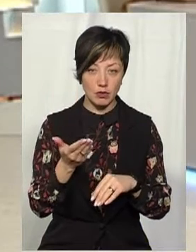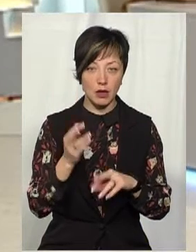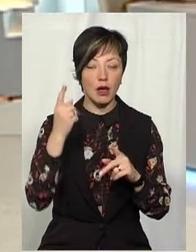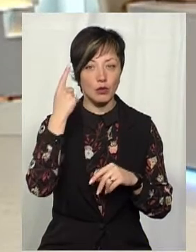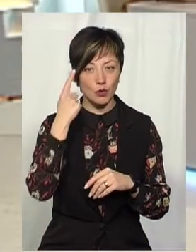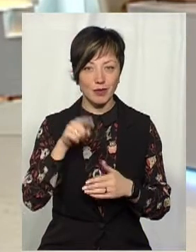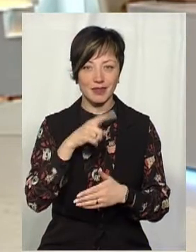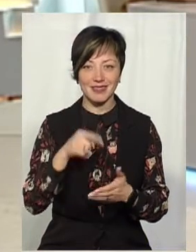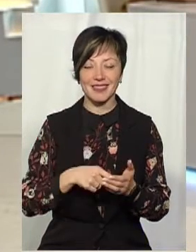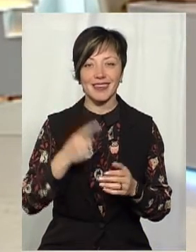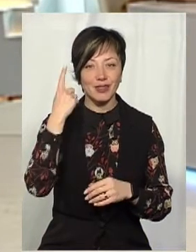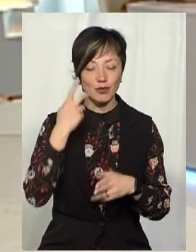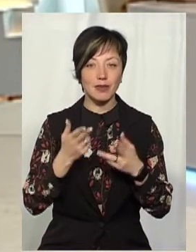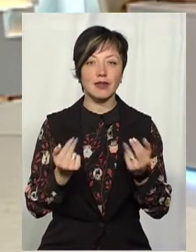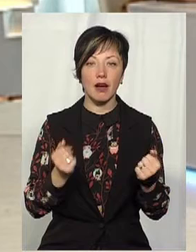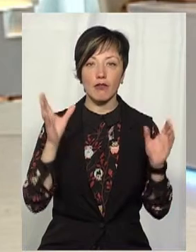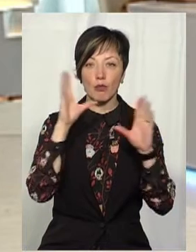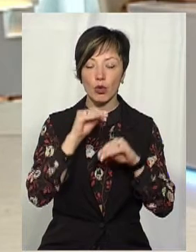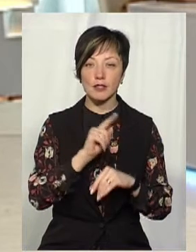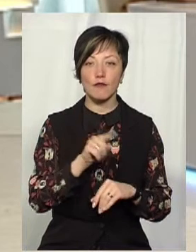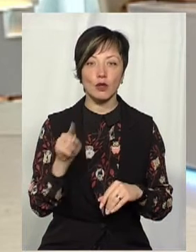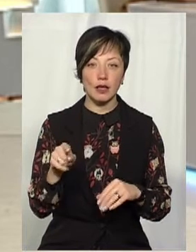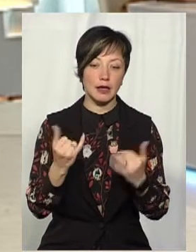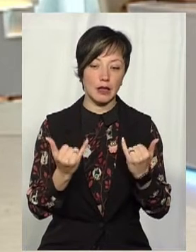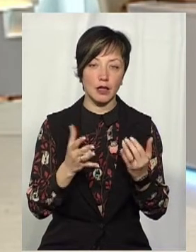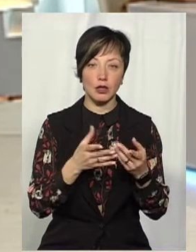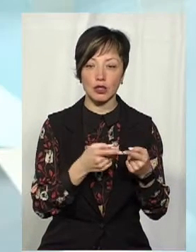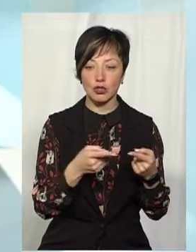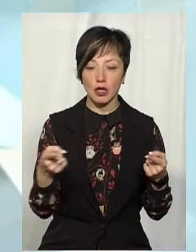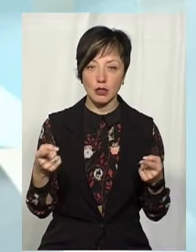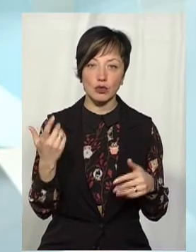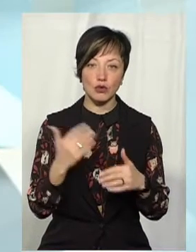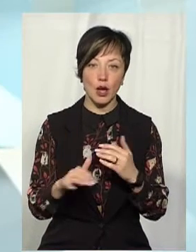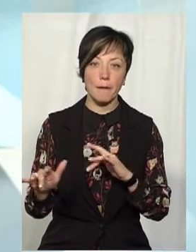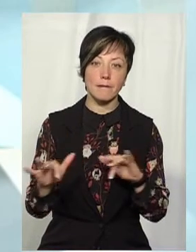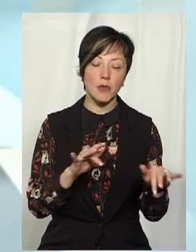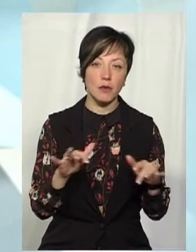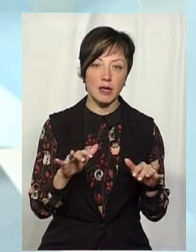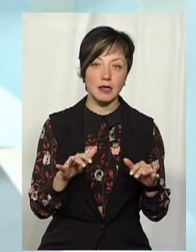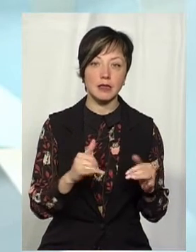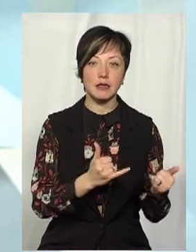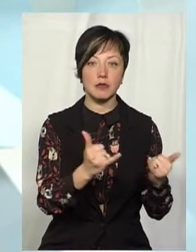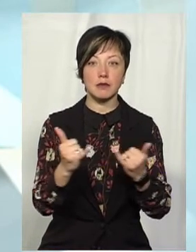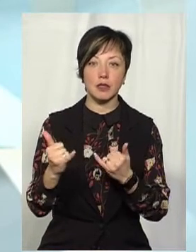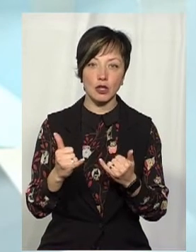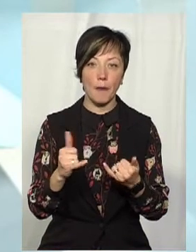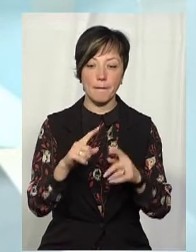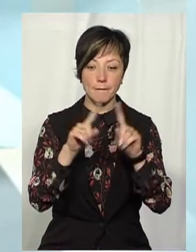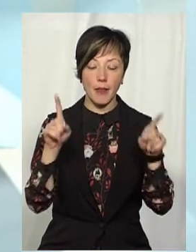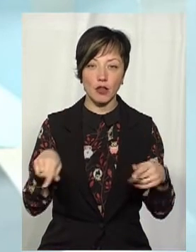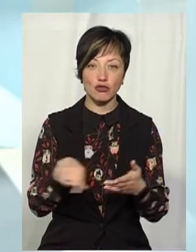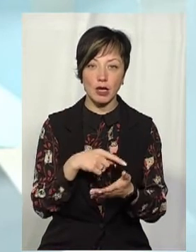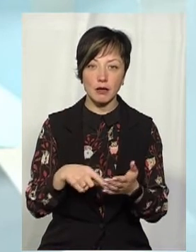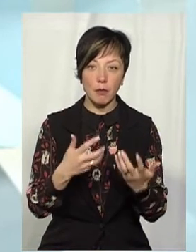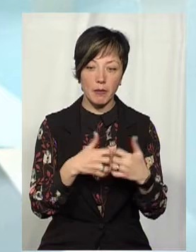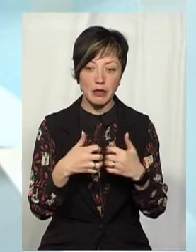думаєте? Ну, думаємо, що впораються. Вони ж на даний час вже мобільні, вони забезпечені планшетними